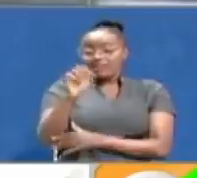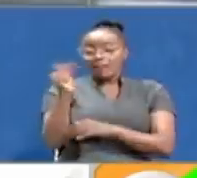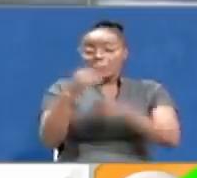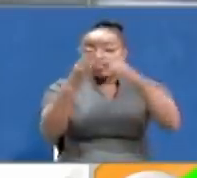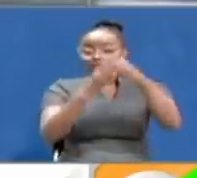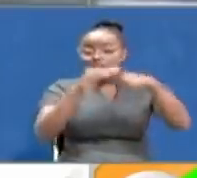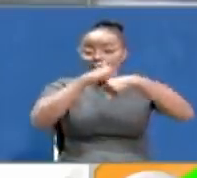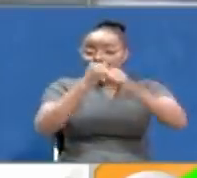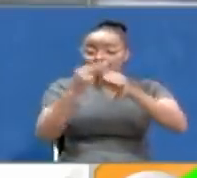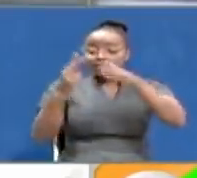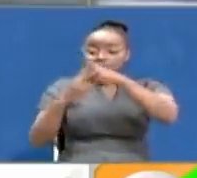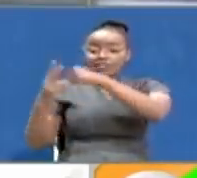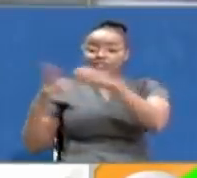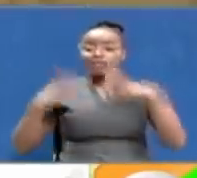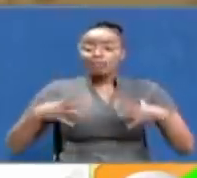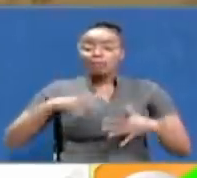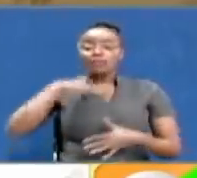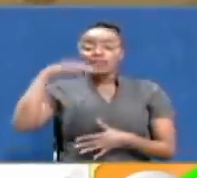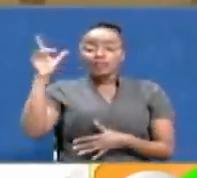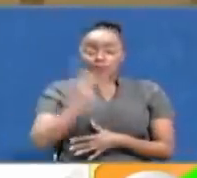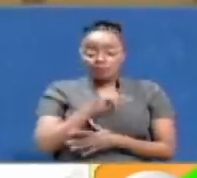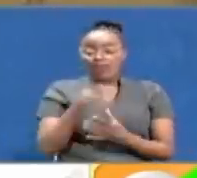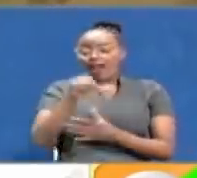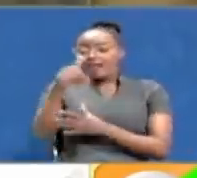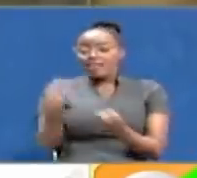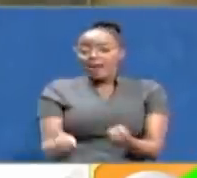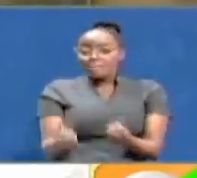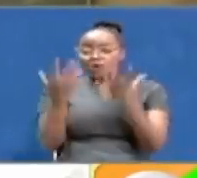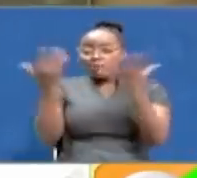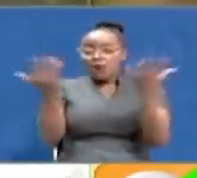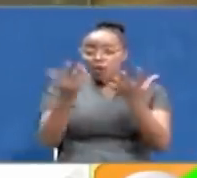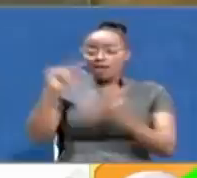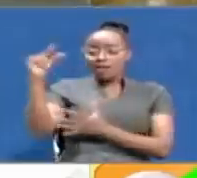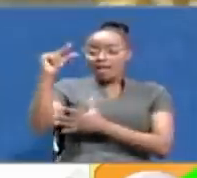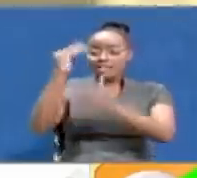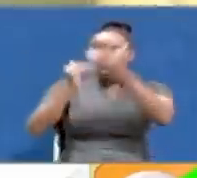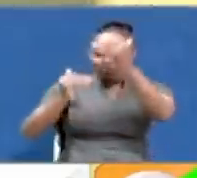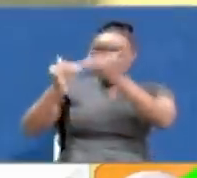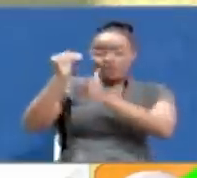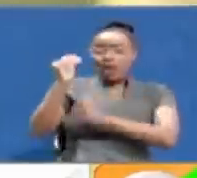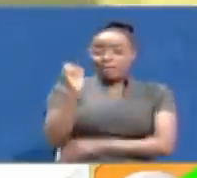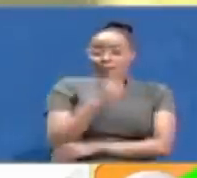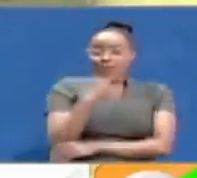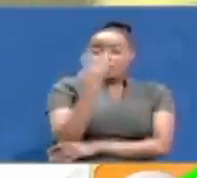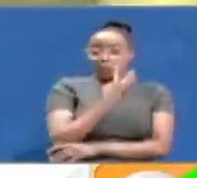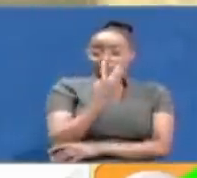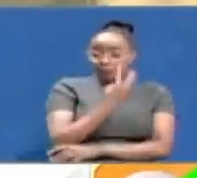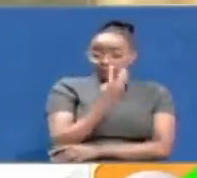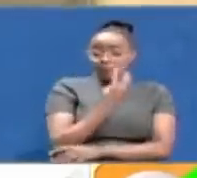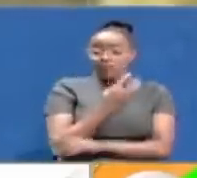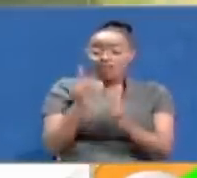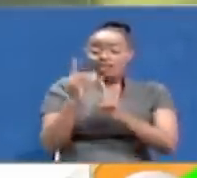na kusababisha watu 77 kufariki. Shambulizi la kigaidi kwenye chuo kikuu cha Garissa mwezi Aprili mwaka